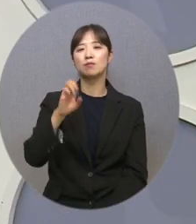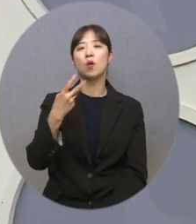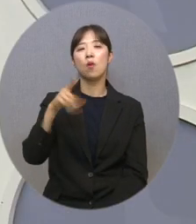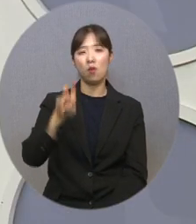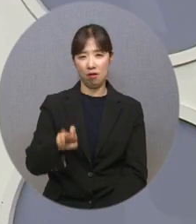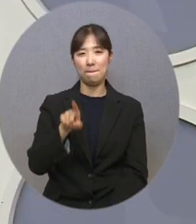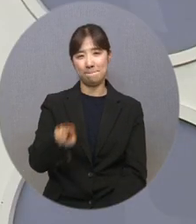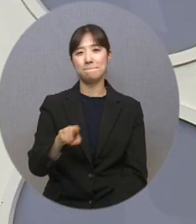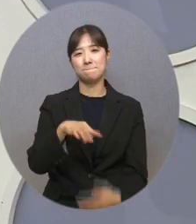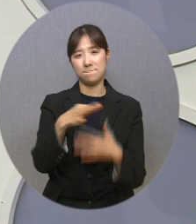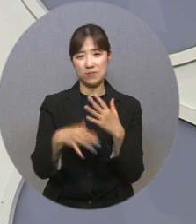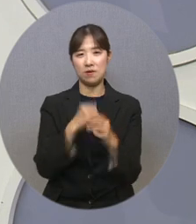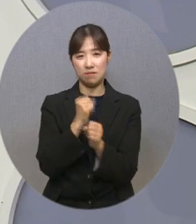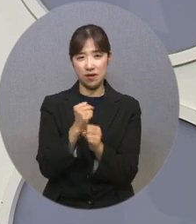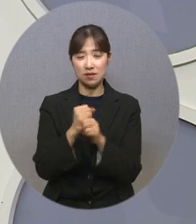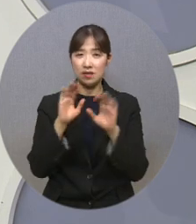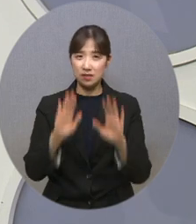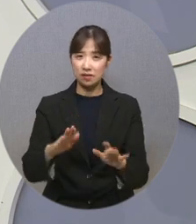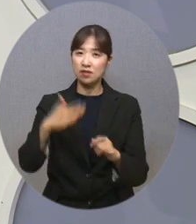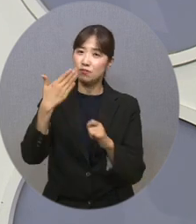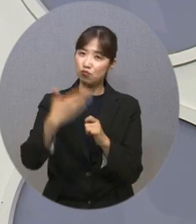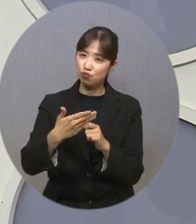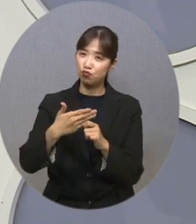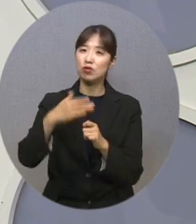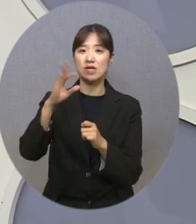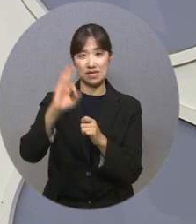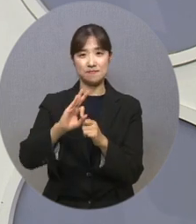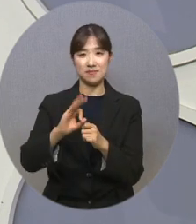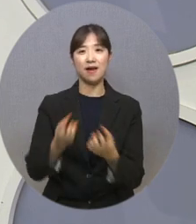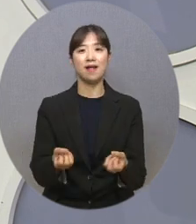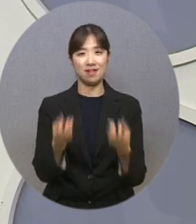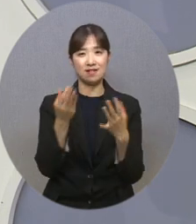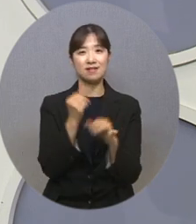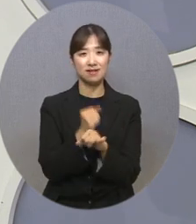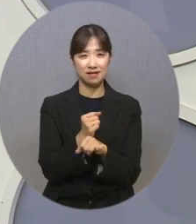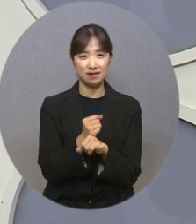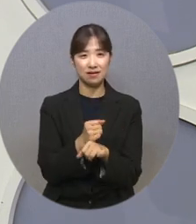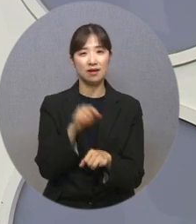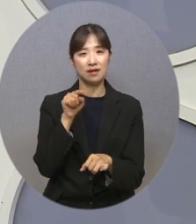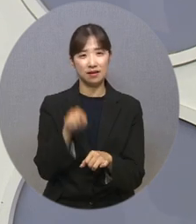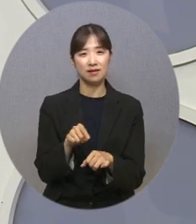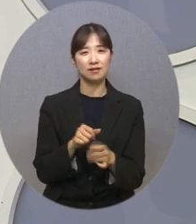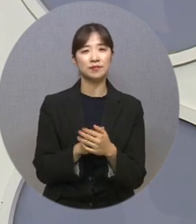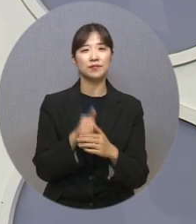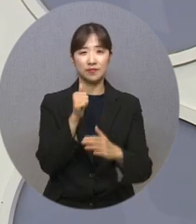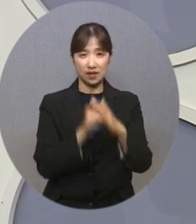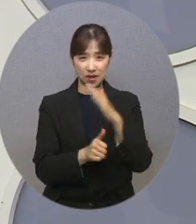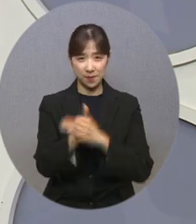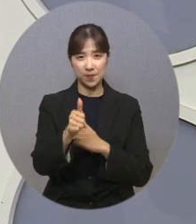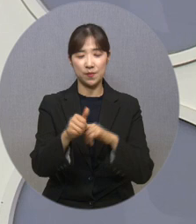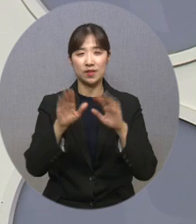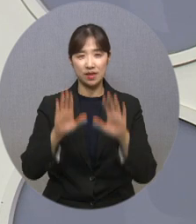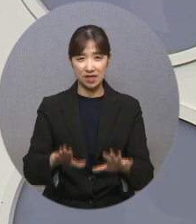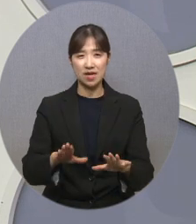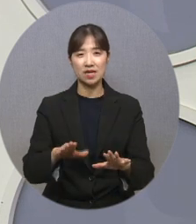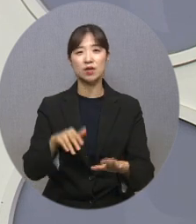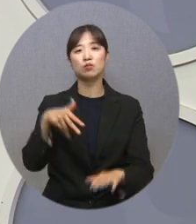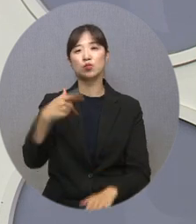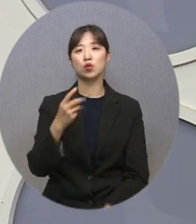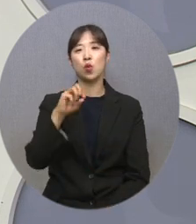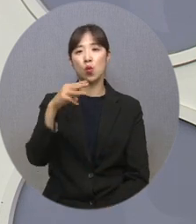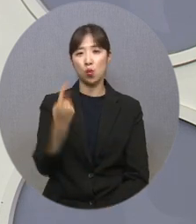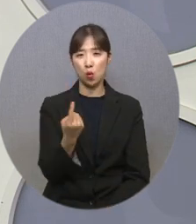프로그램을 만들어가지고 이제 9차, 10차 행사를 하는데요. 여기 상임 대표로는 지금 종로 국회의원이신